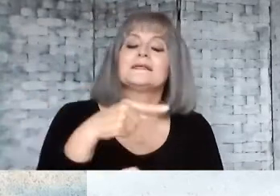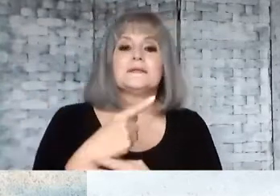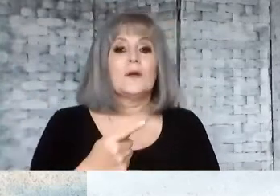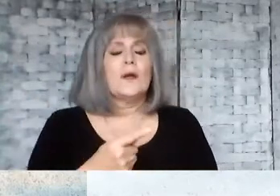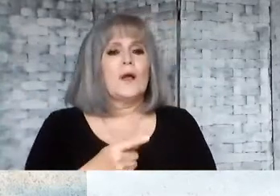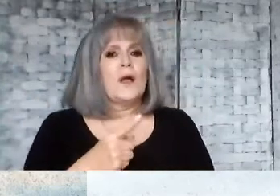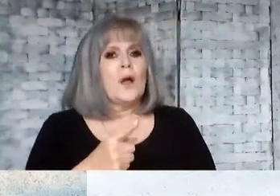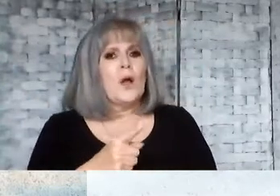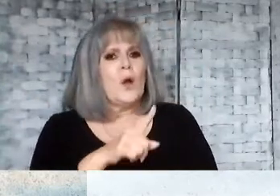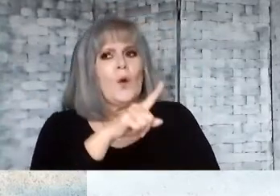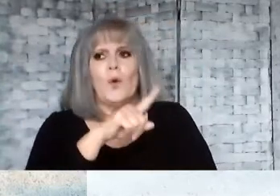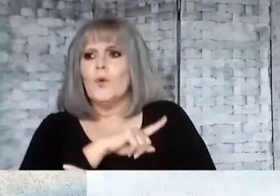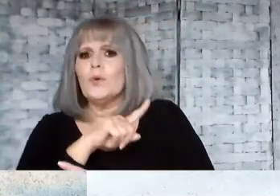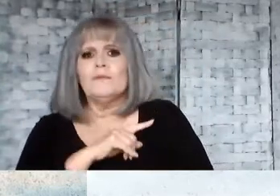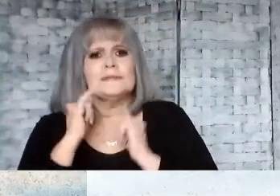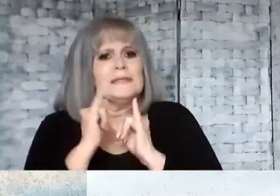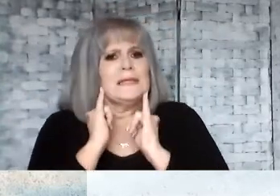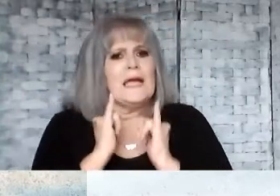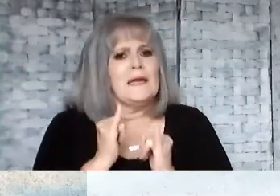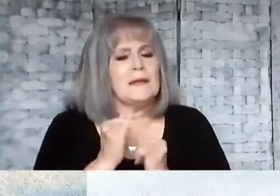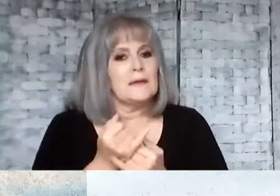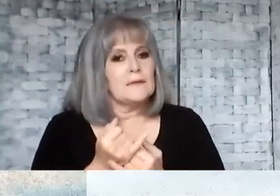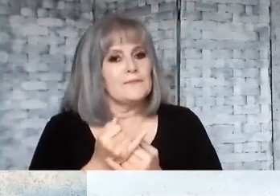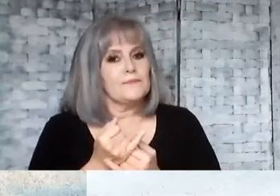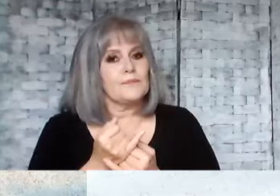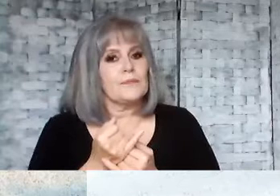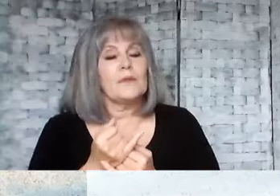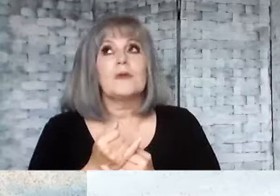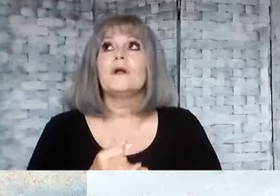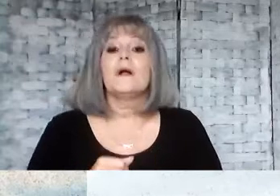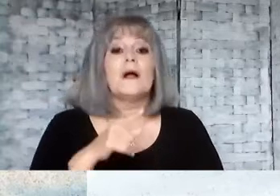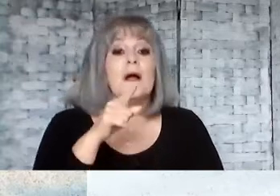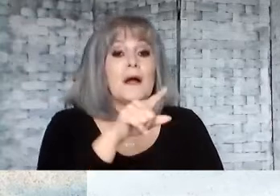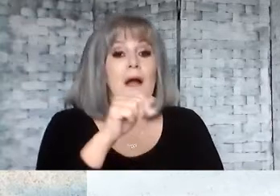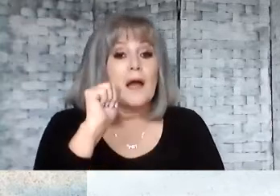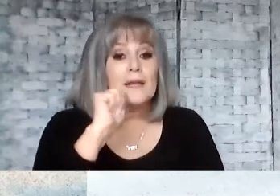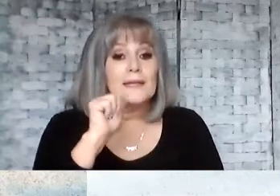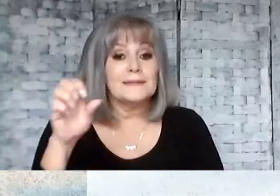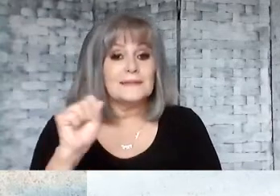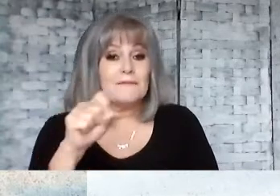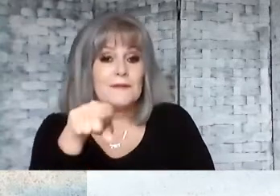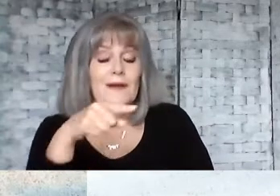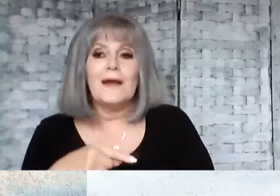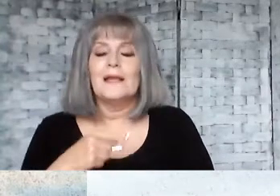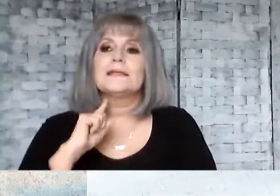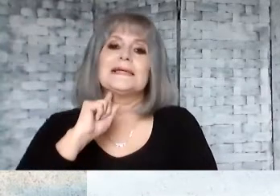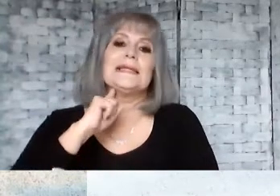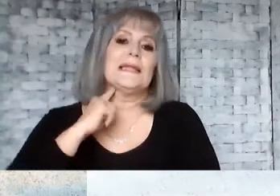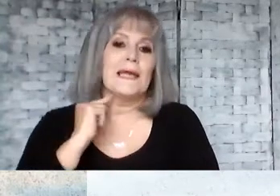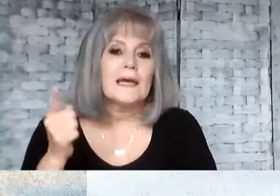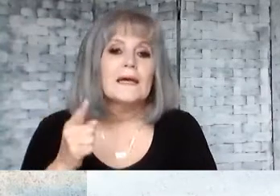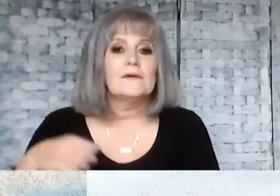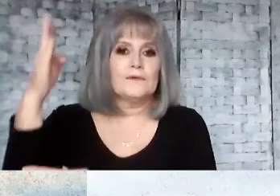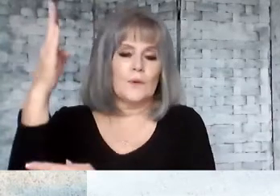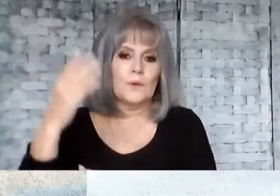so erg volgens Petrus aan wat hulle gedoen het? Hulle het vir God gelieg.